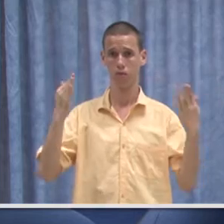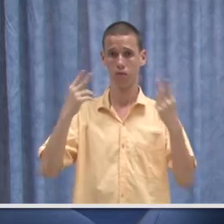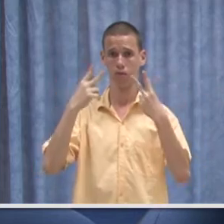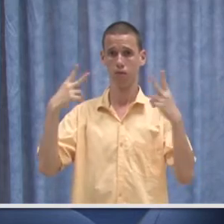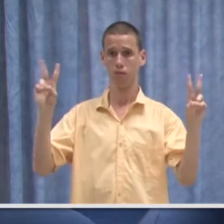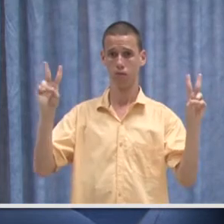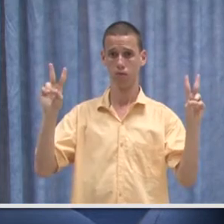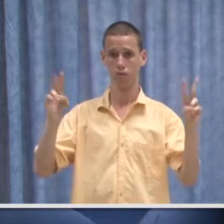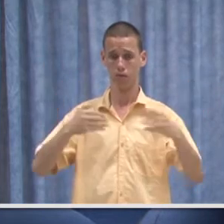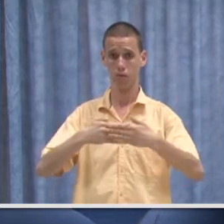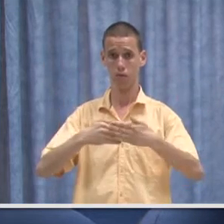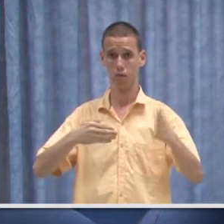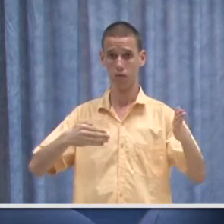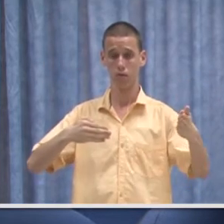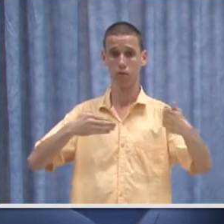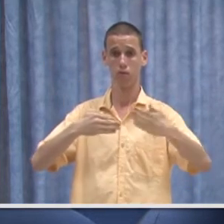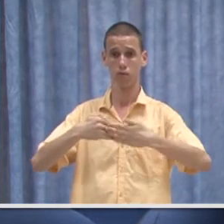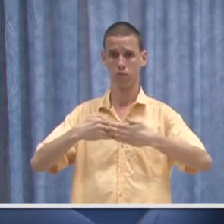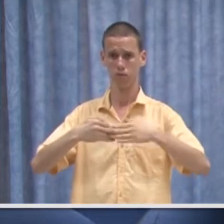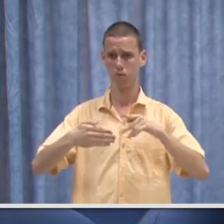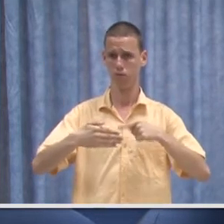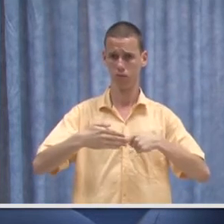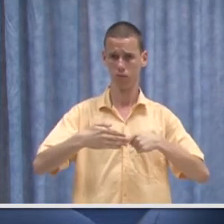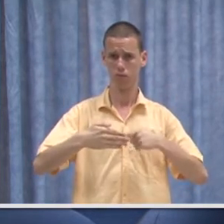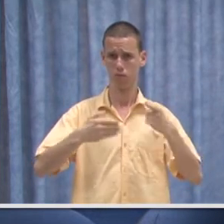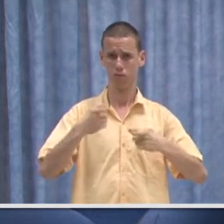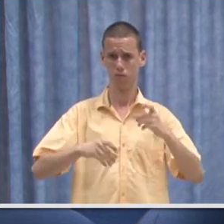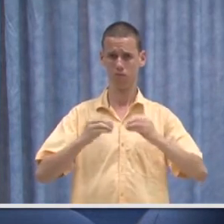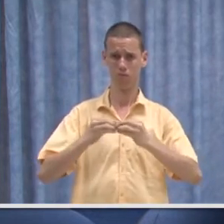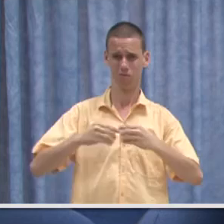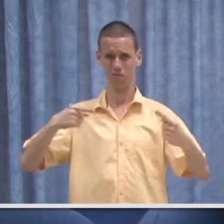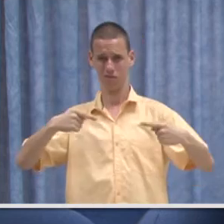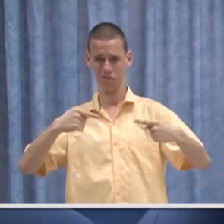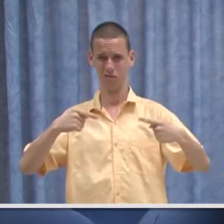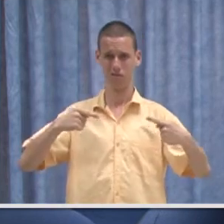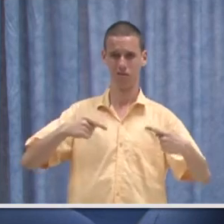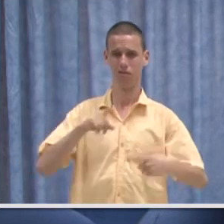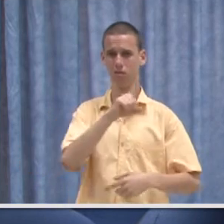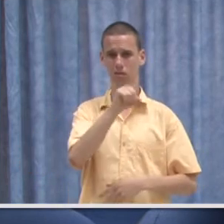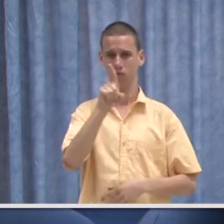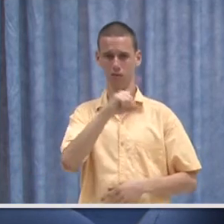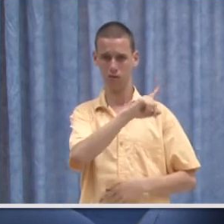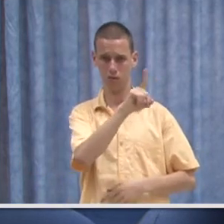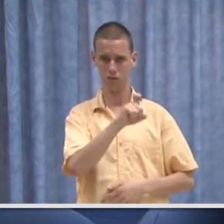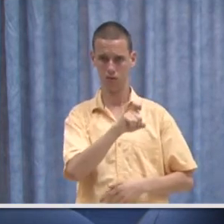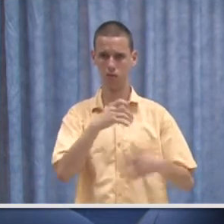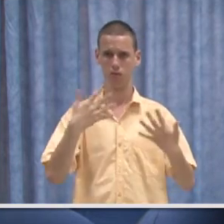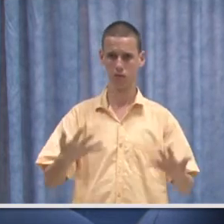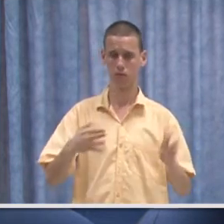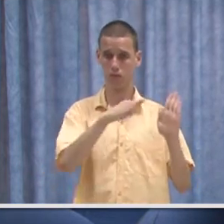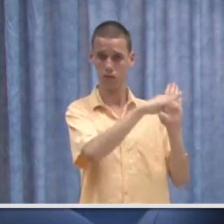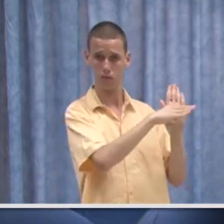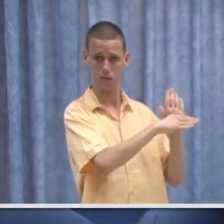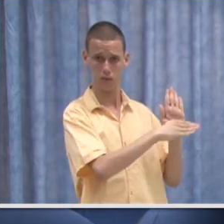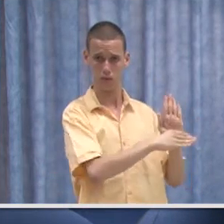sais pas si pour le moment, je connais un peu ouvert ou bien si tout est ouvert. Peut-être que je suis supposé masse exactement ça, cause nous pas voir, même